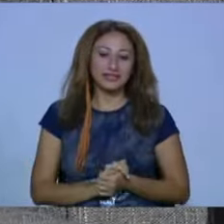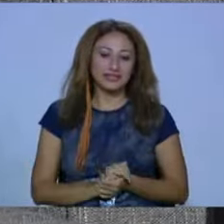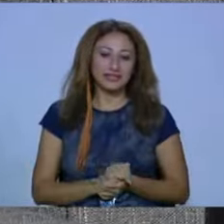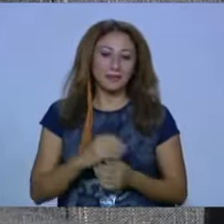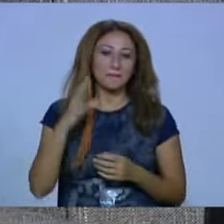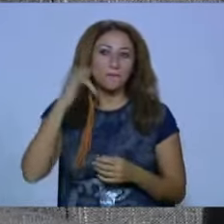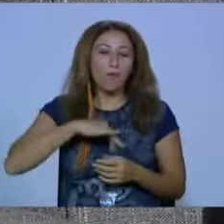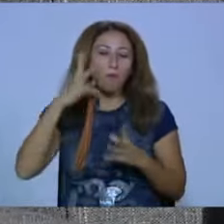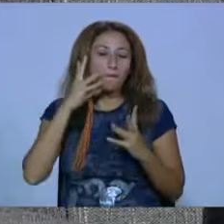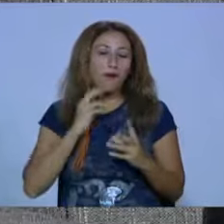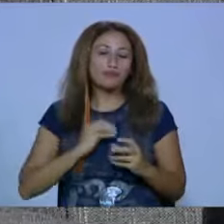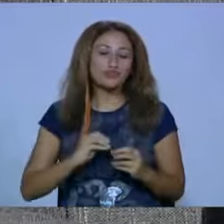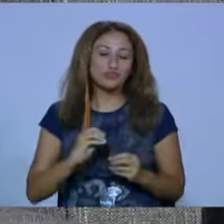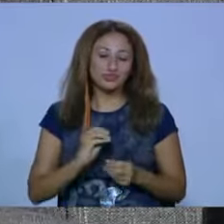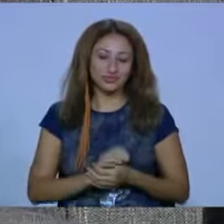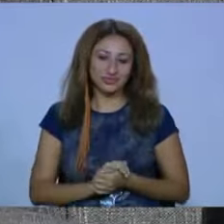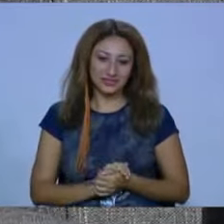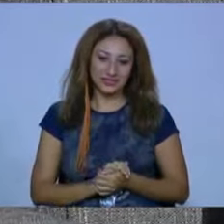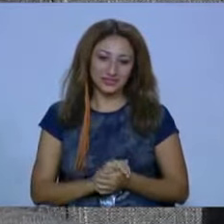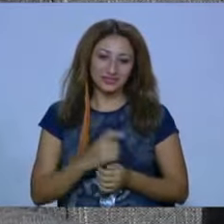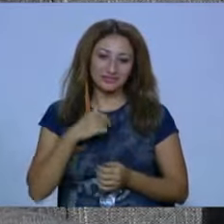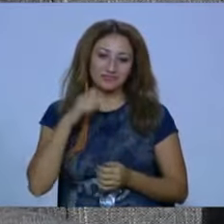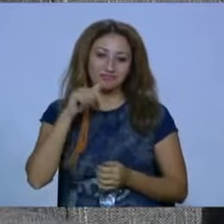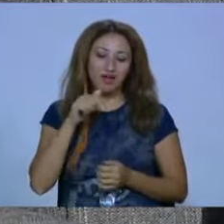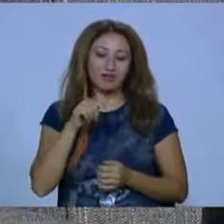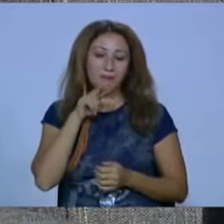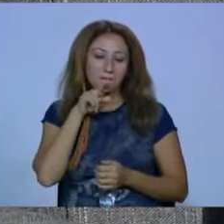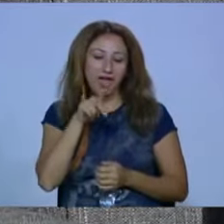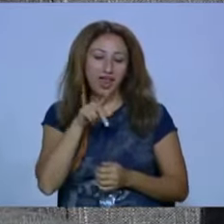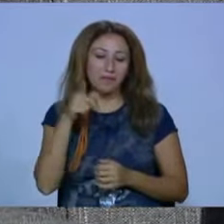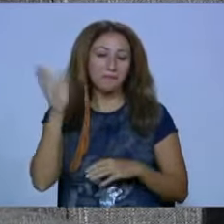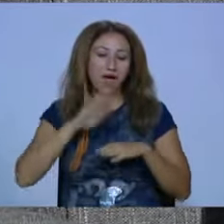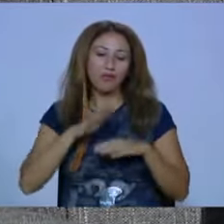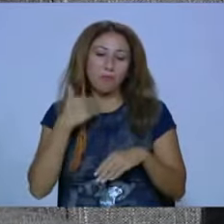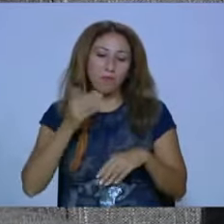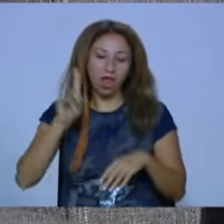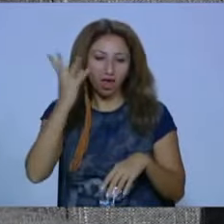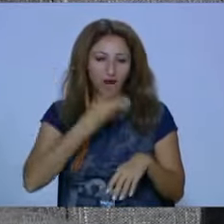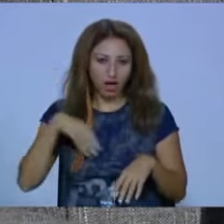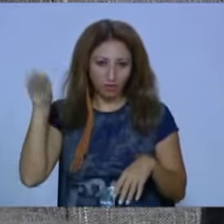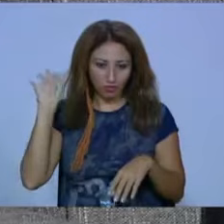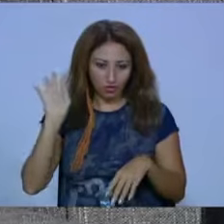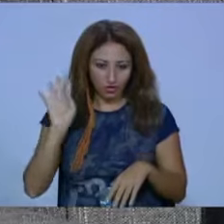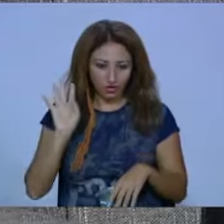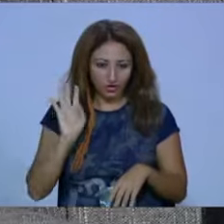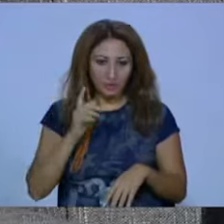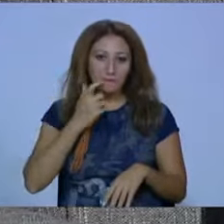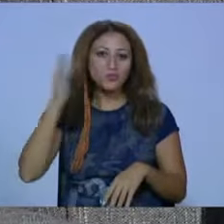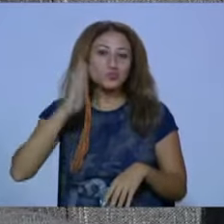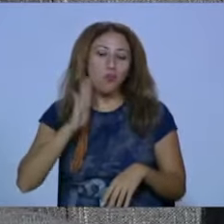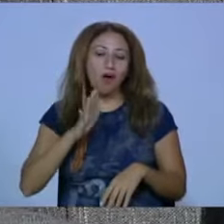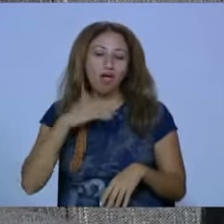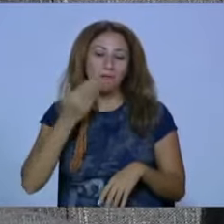حياتنا. أنا للأسف النهاردة بتكلم عنه وبقول إن هو رحل مبكرا جدا عن